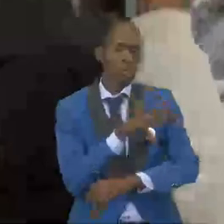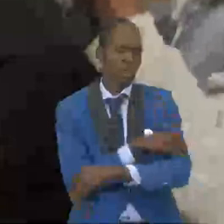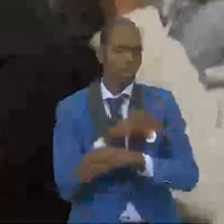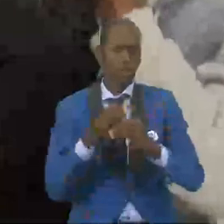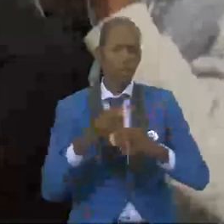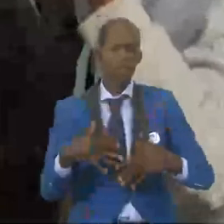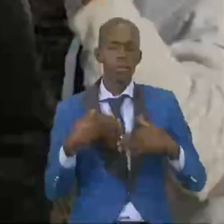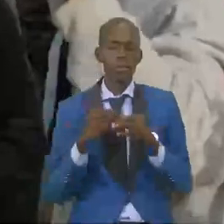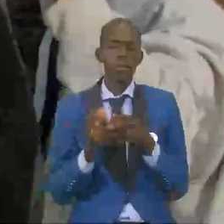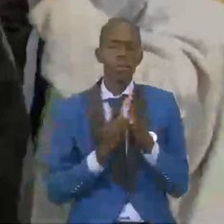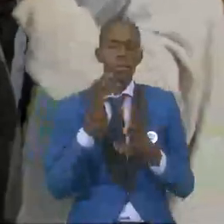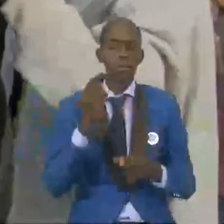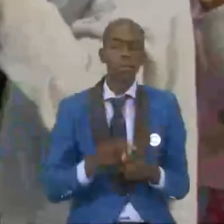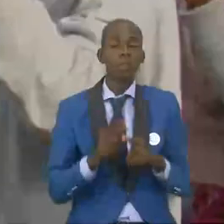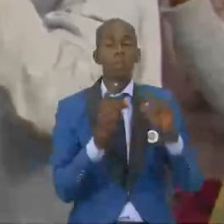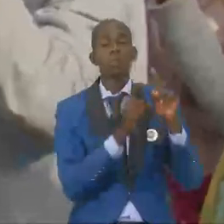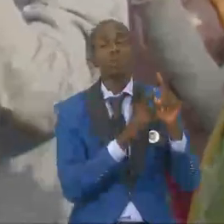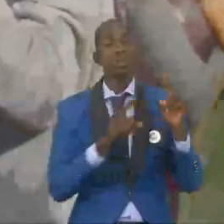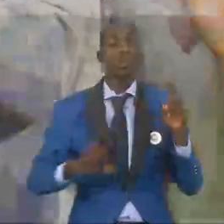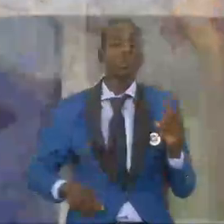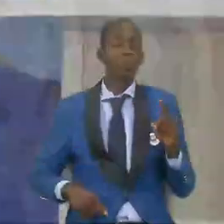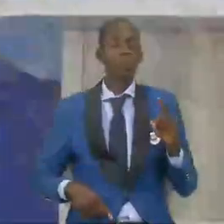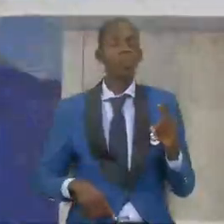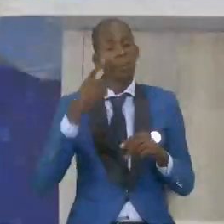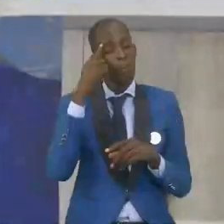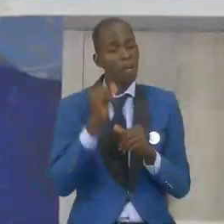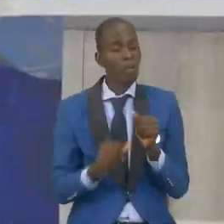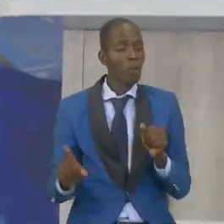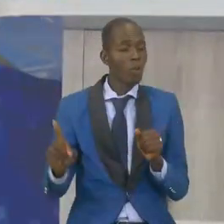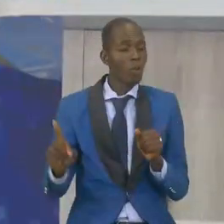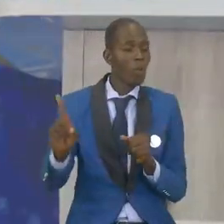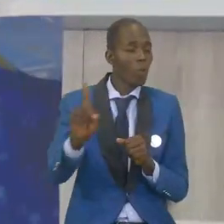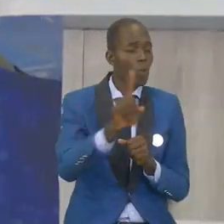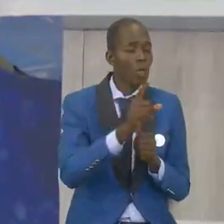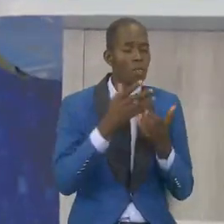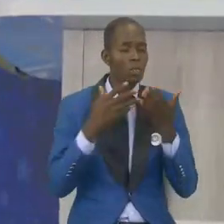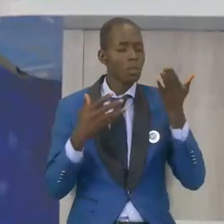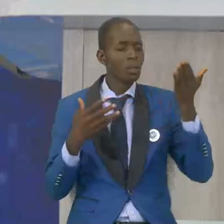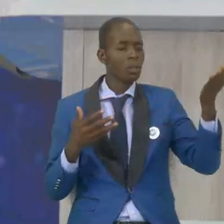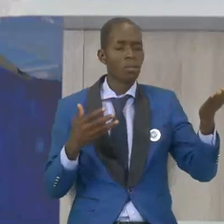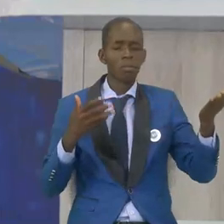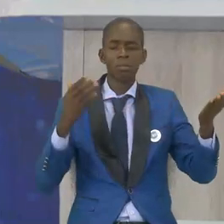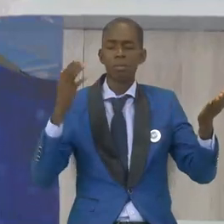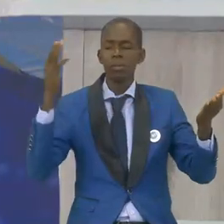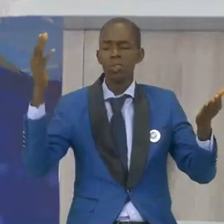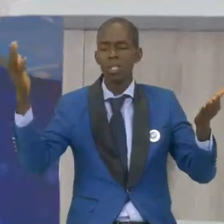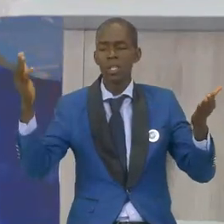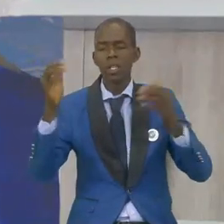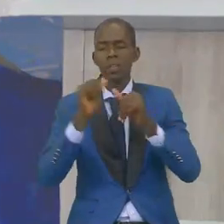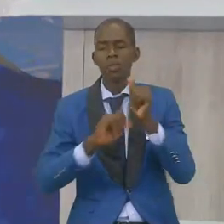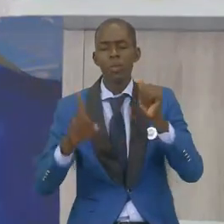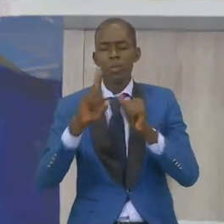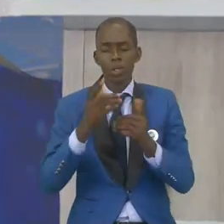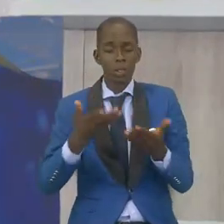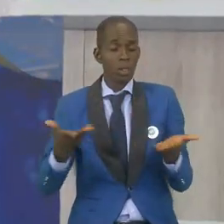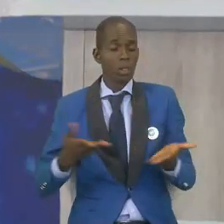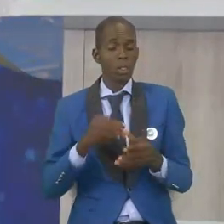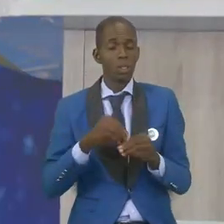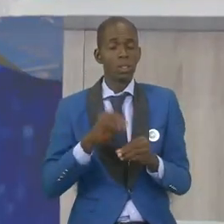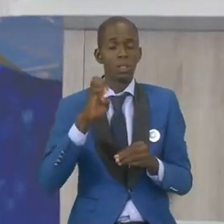jour apportera une nouvelle force, une nouvelle puissance dans ta vie. Seigneur, pour tout le monde ici, tout le